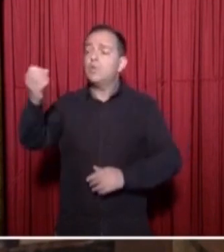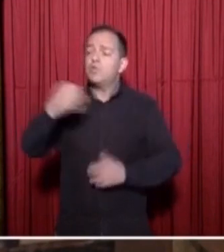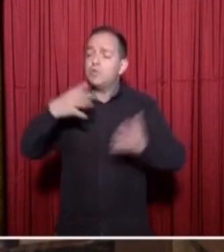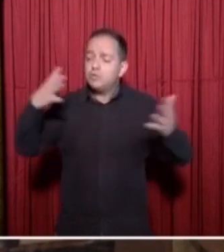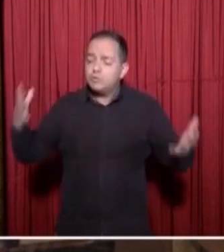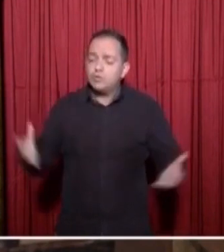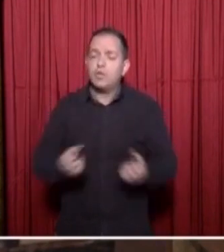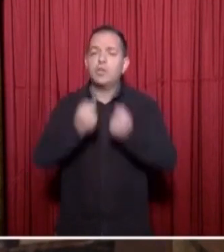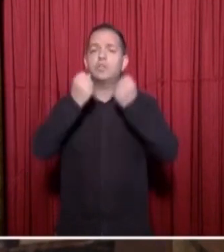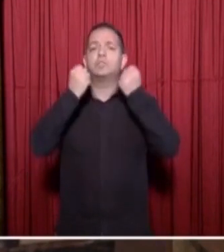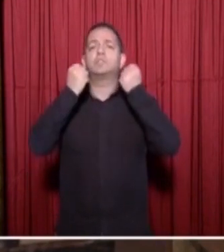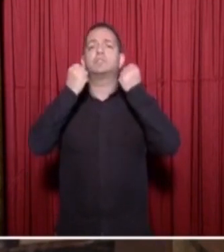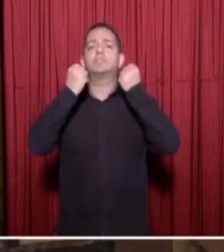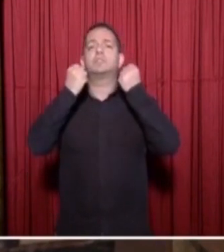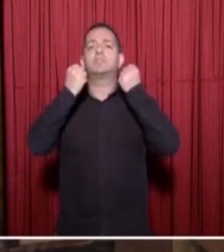σώσον